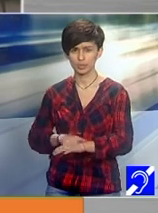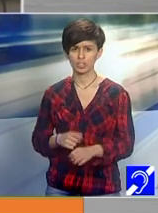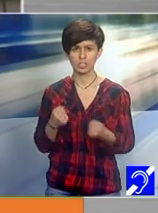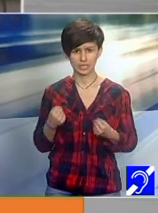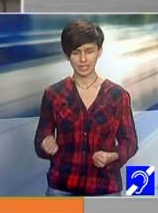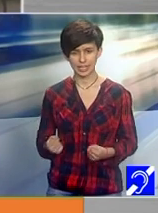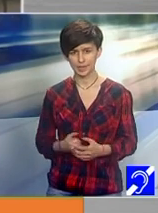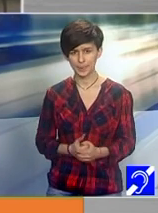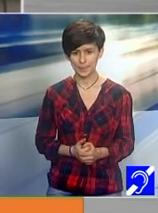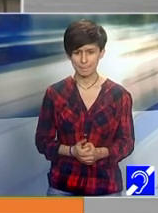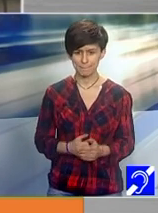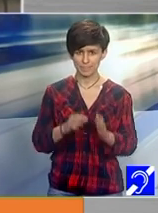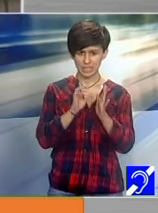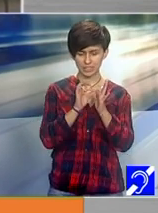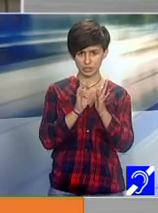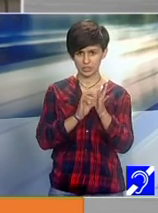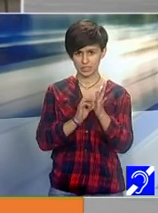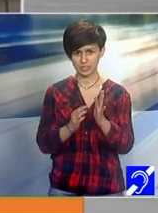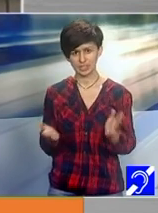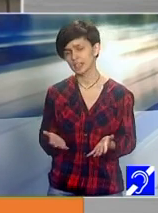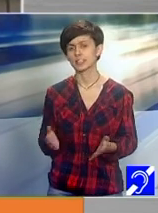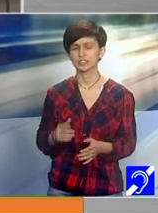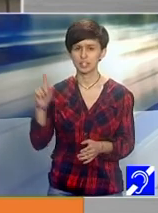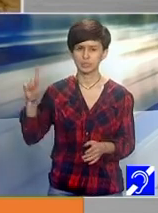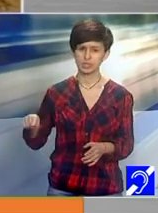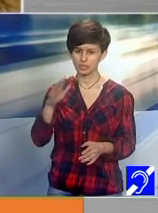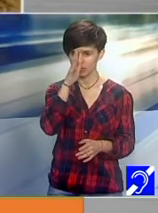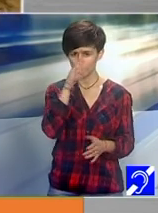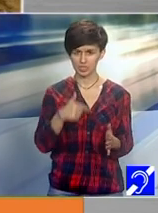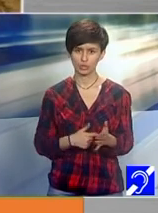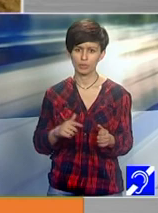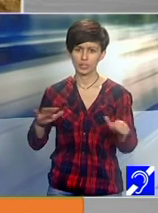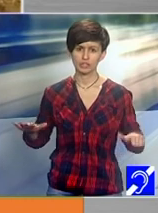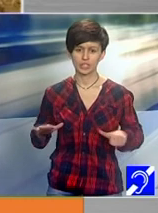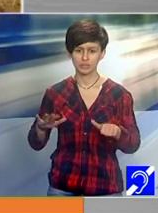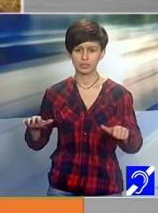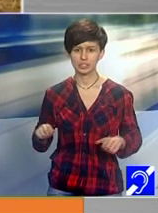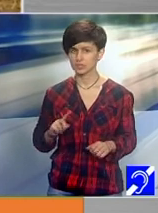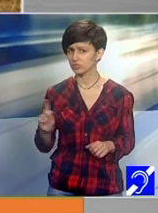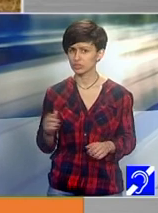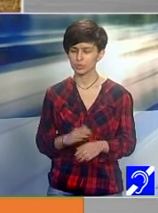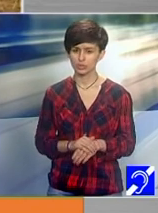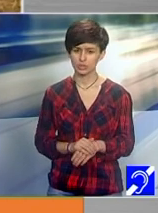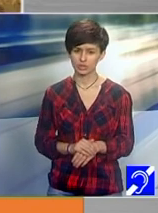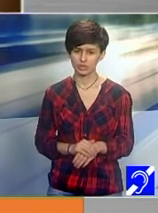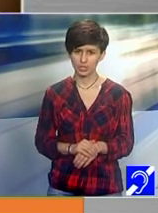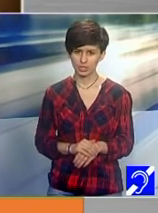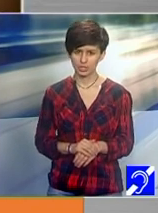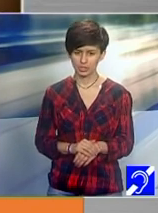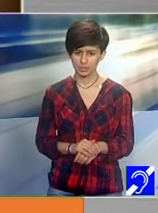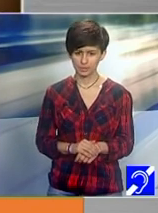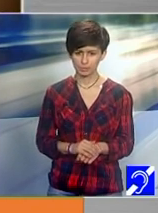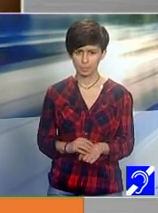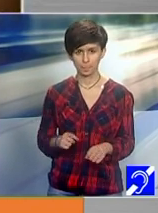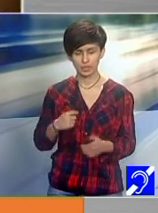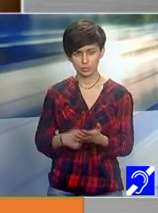dificilă. În condițiile în care suntem în aprilie 2016, ei n-au accesat subvențiile, nu și-au plătit